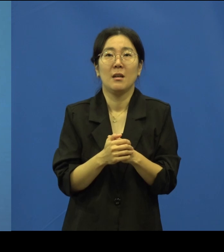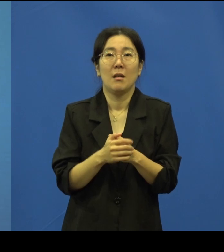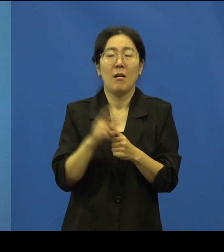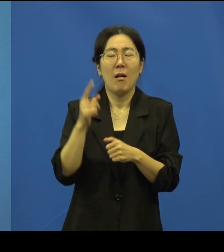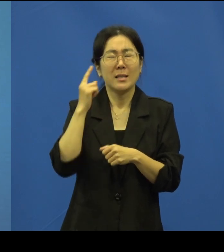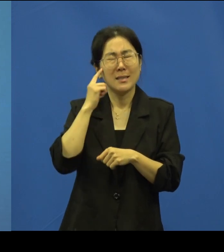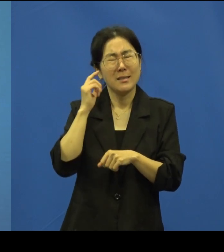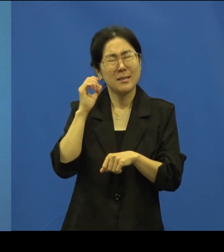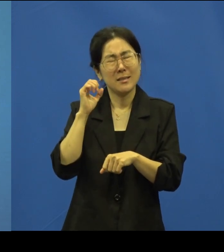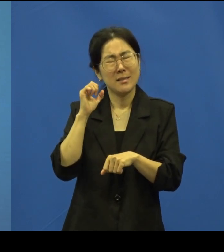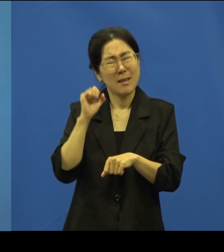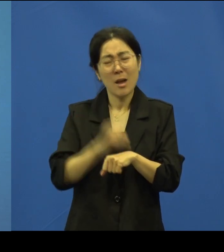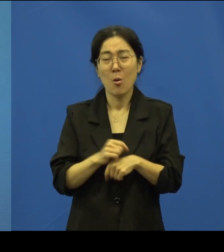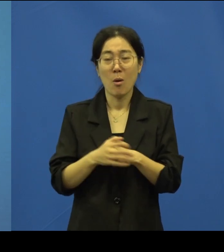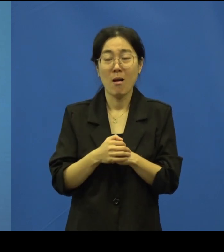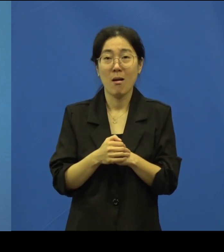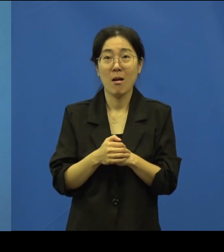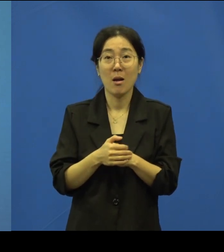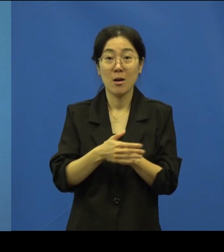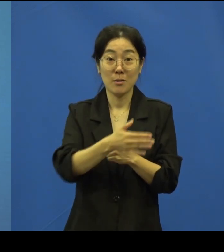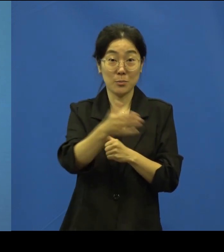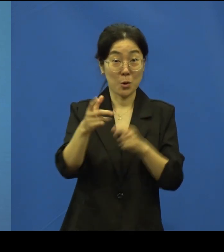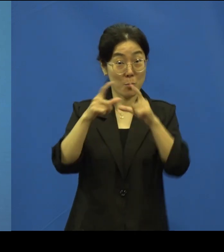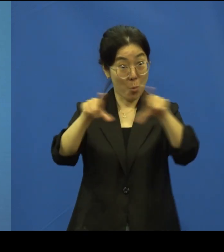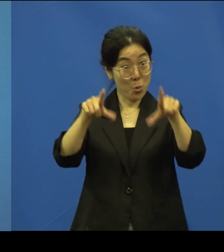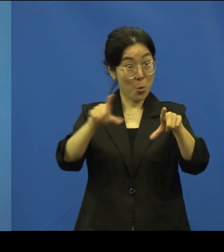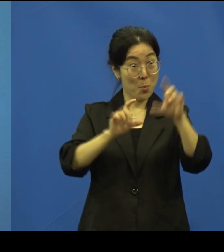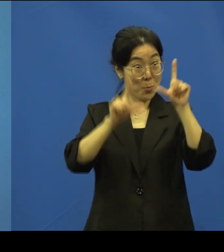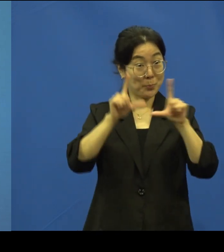지혜가 있어요. 보통 보면은 말이에요,